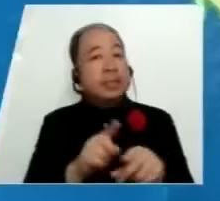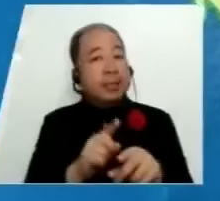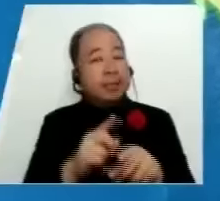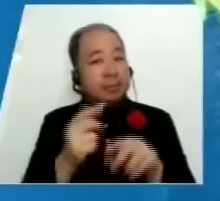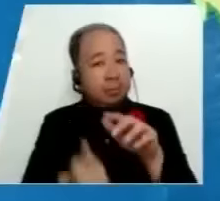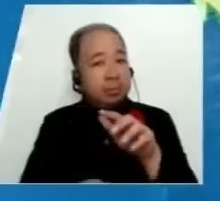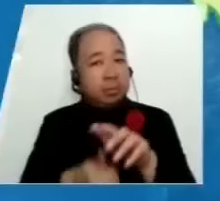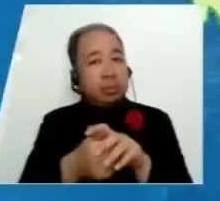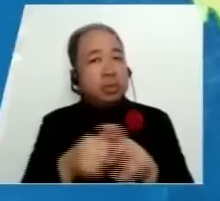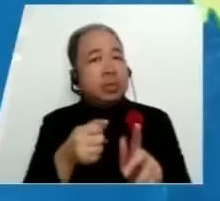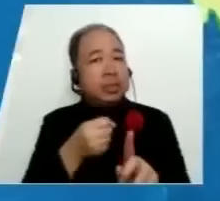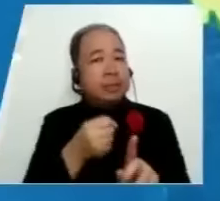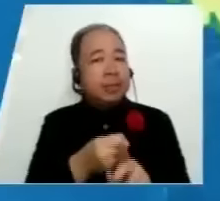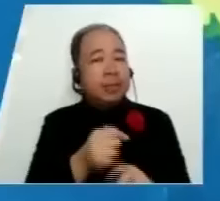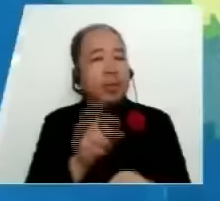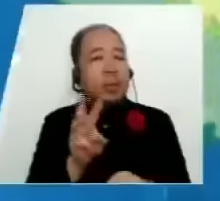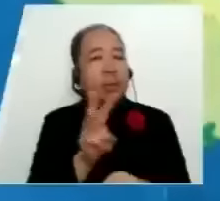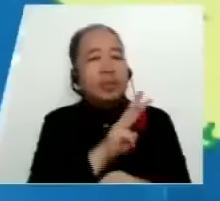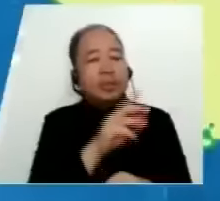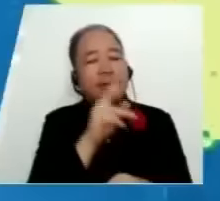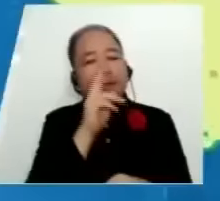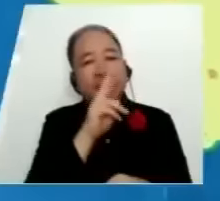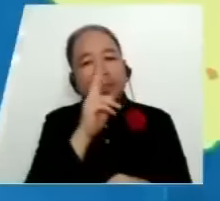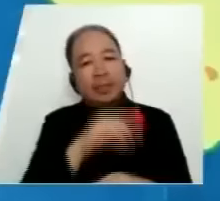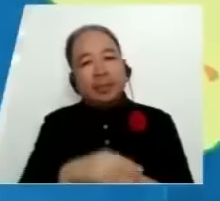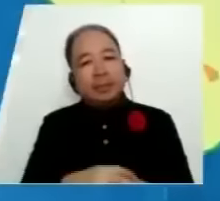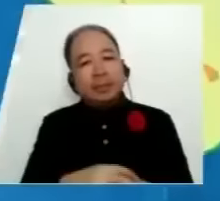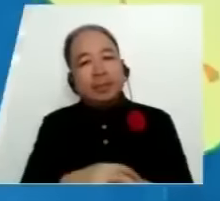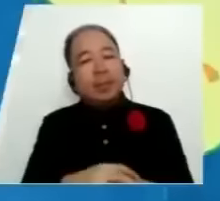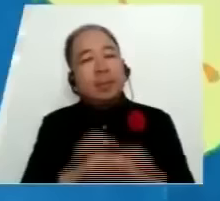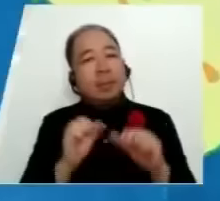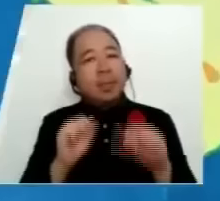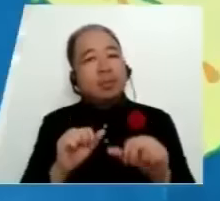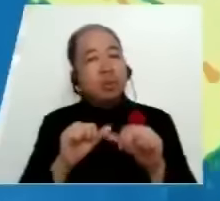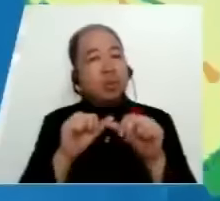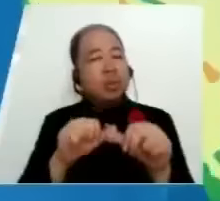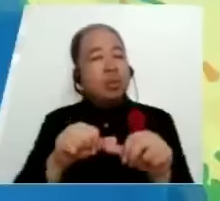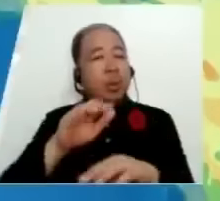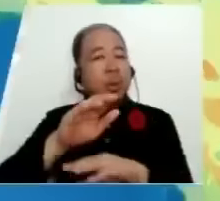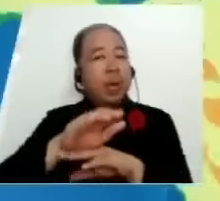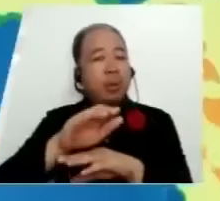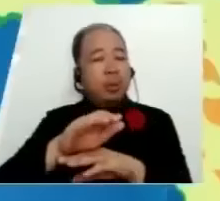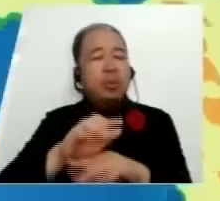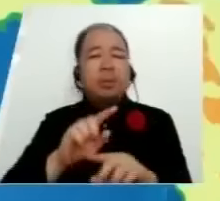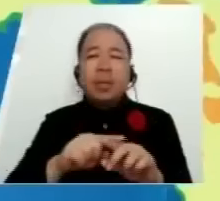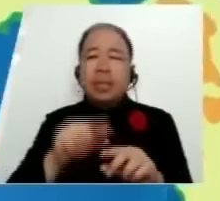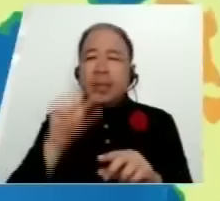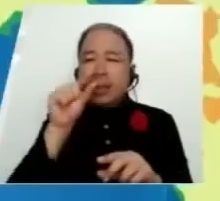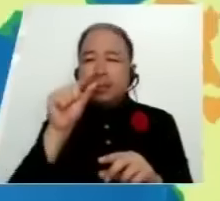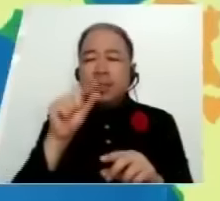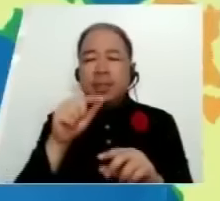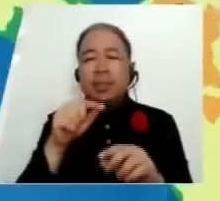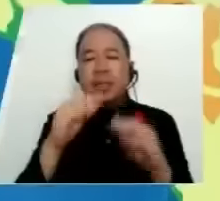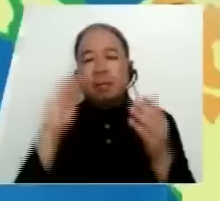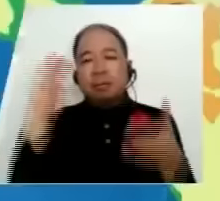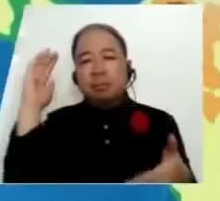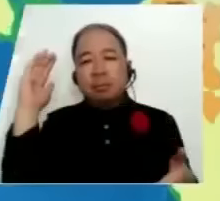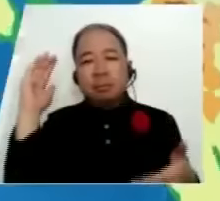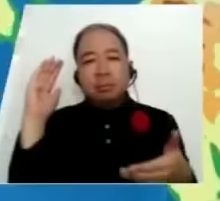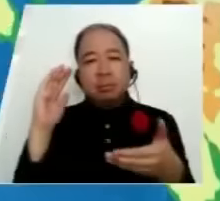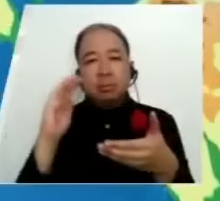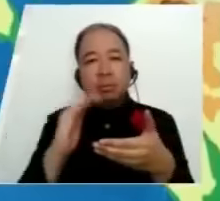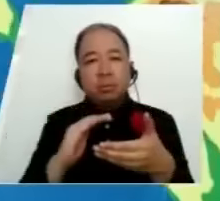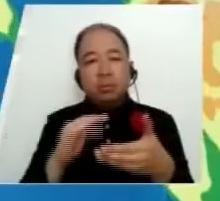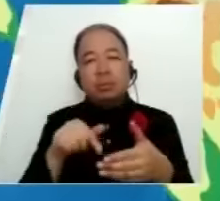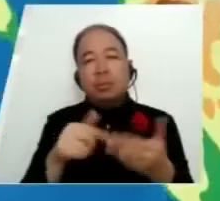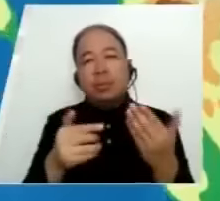ng Western Visayas. Posibleng magtuloy-tuloy po yan sa hapon, pero unti-unti namang mababa mababawasan. Pagsapit po ng